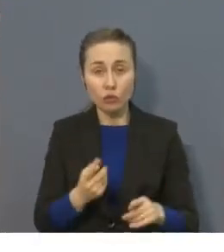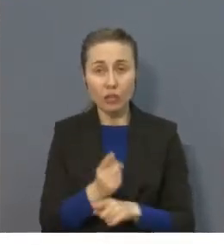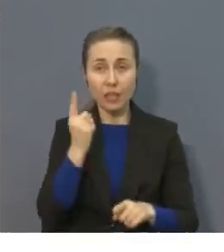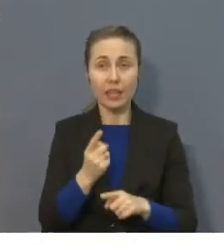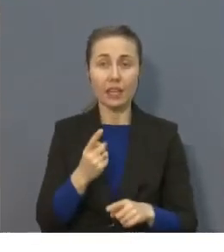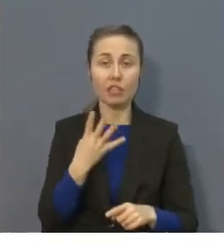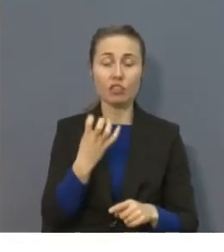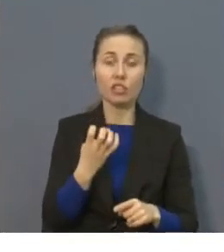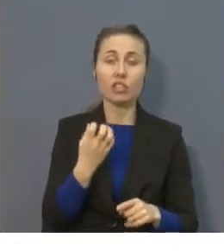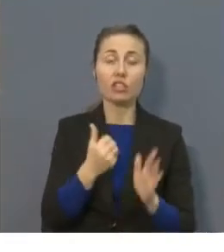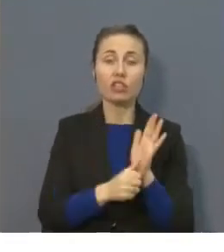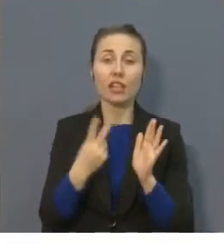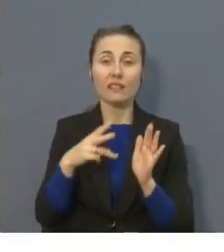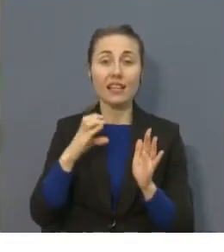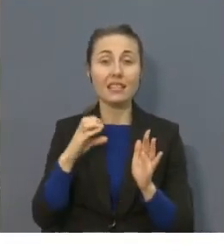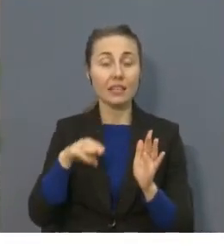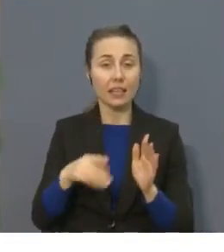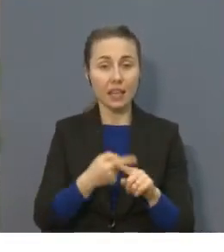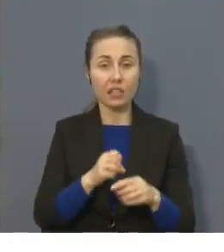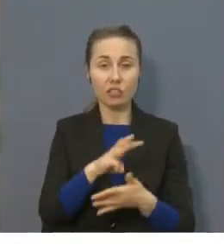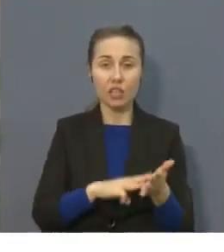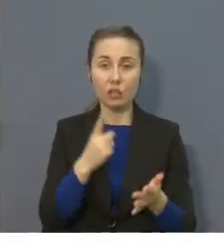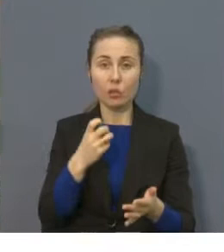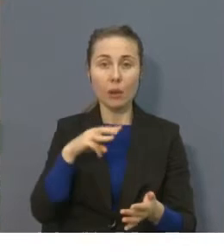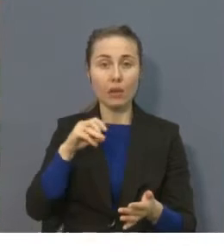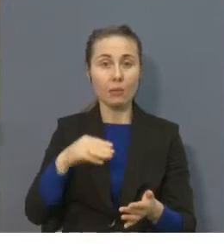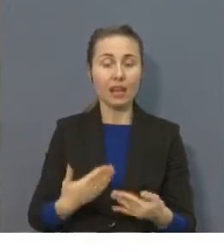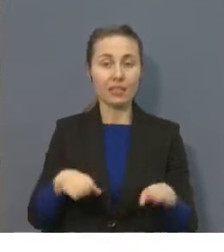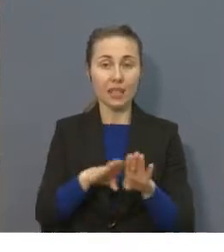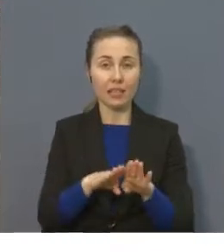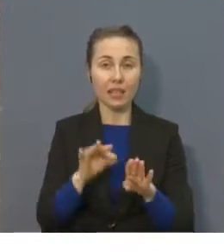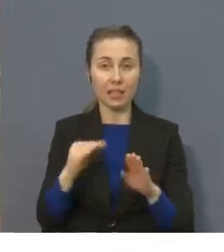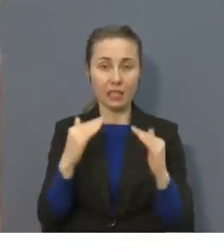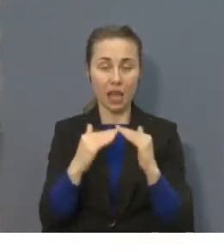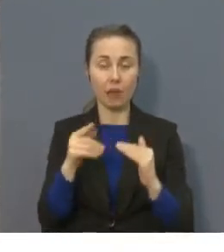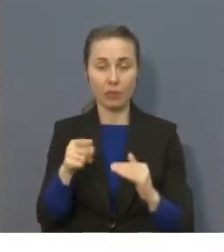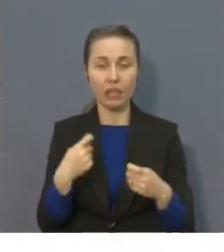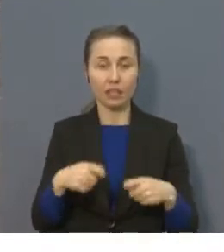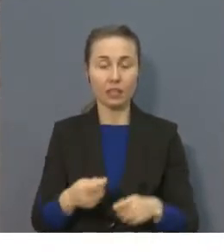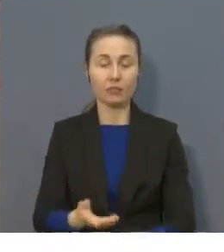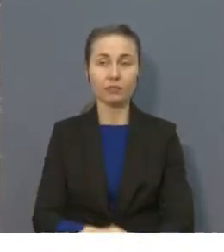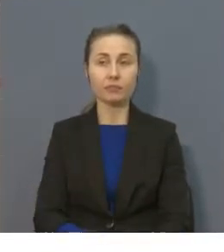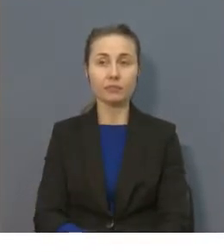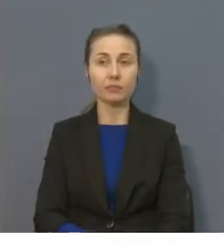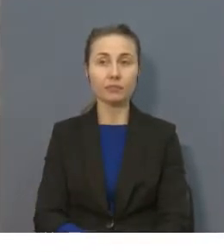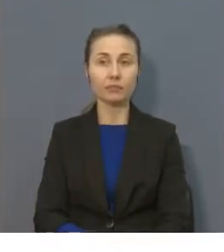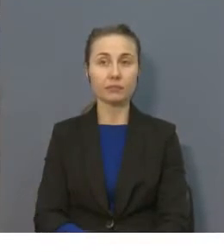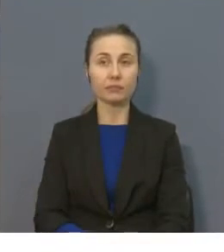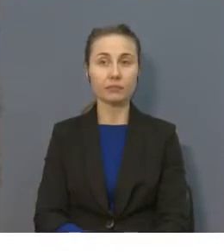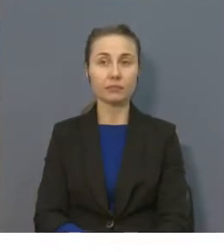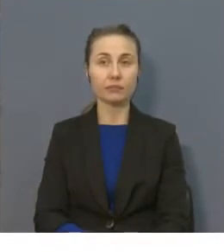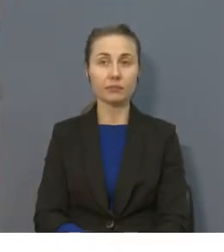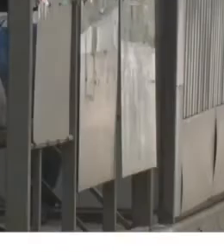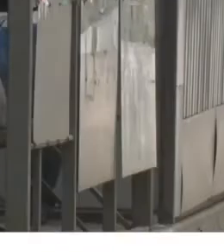болған жағдайда 462-ші бап қолданылады. Бұл жағдайда 100 айлық есеп көрсеткіш көлемінде айыппұл салынады және нысан